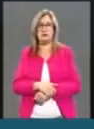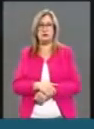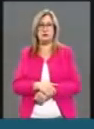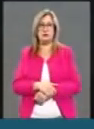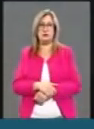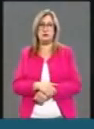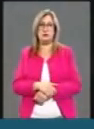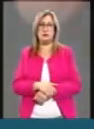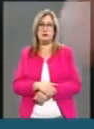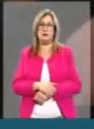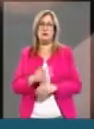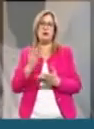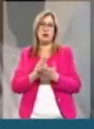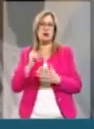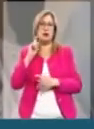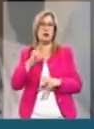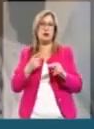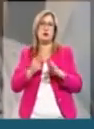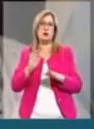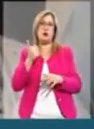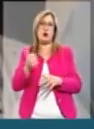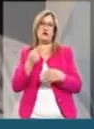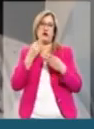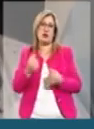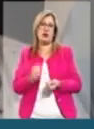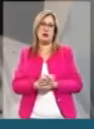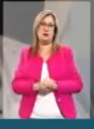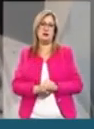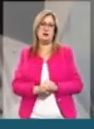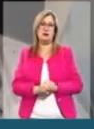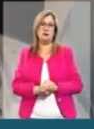тигізер деген үміт бар. Қабылхат Сейдахмет, Бақытжан Әлкебаев, Бақтияр Жантаев, Қостанай телеарнасы.